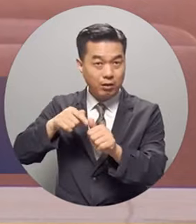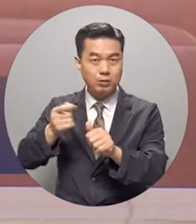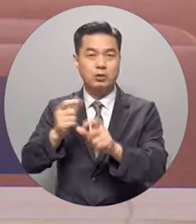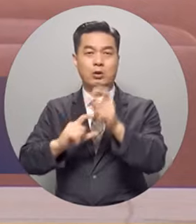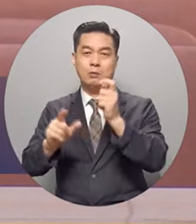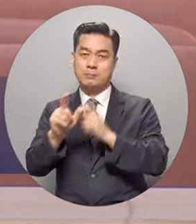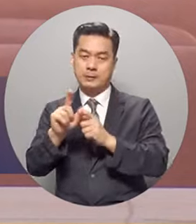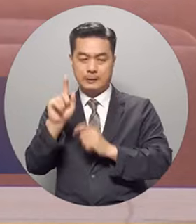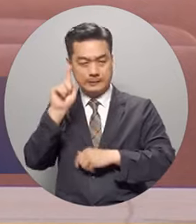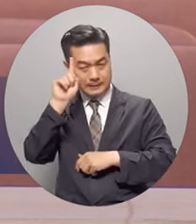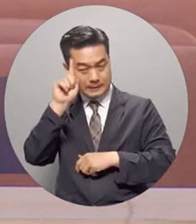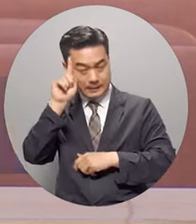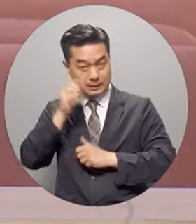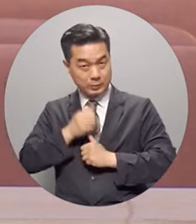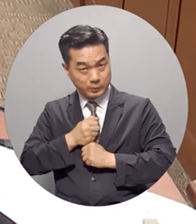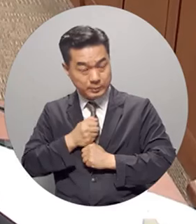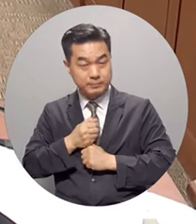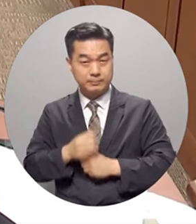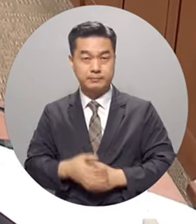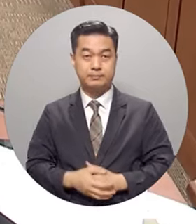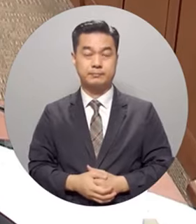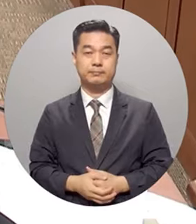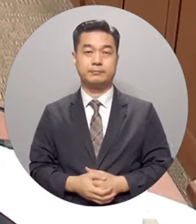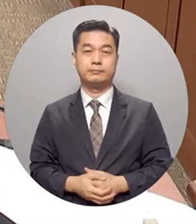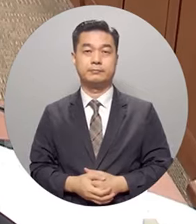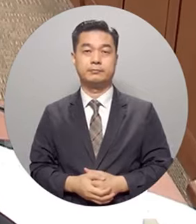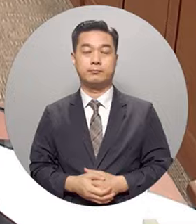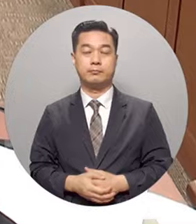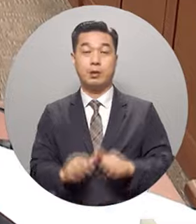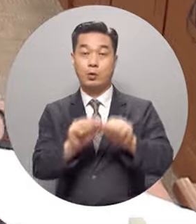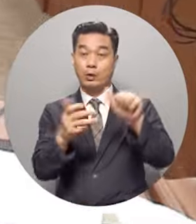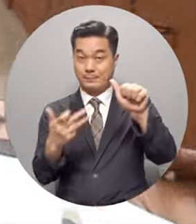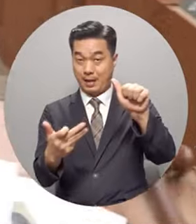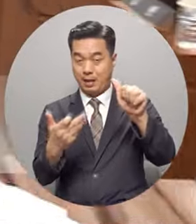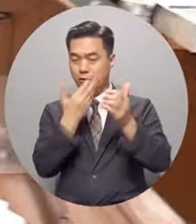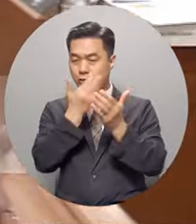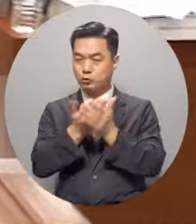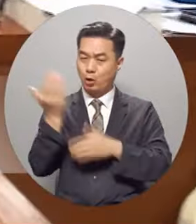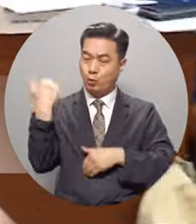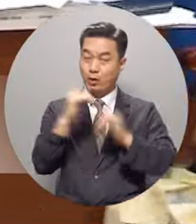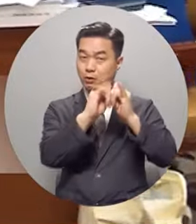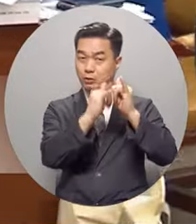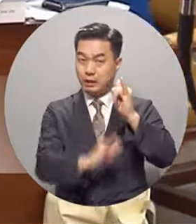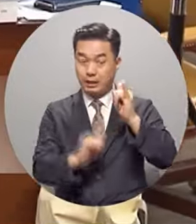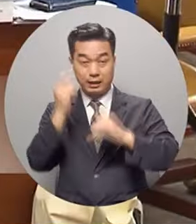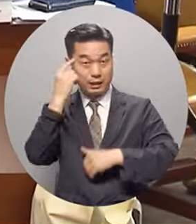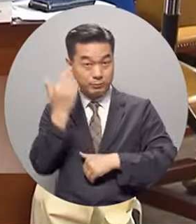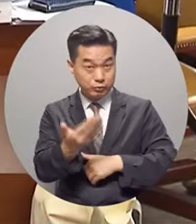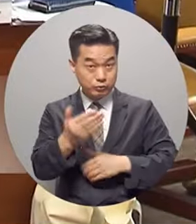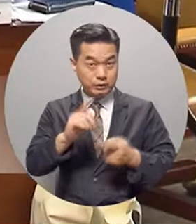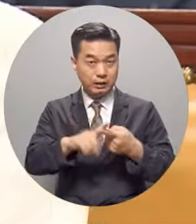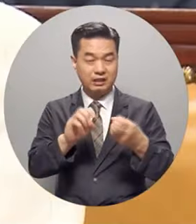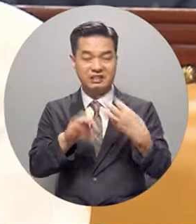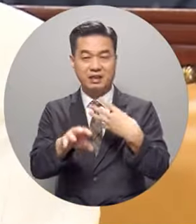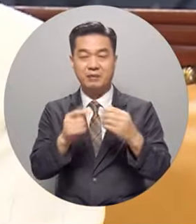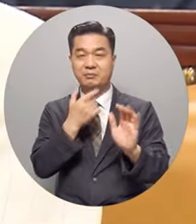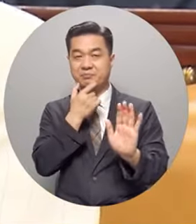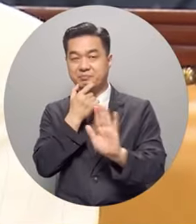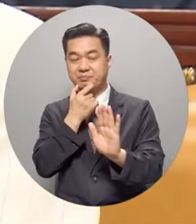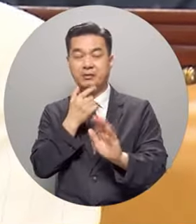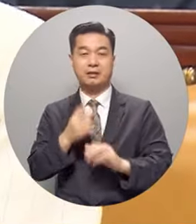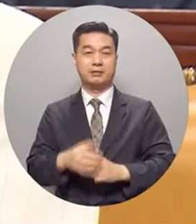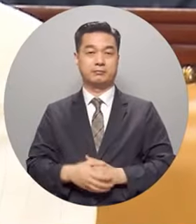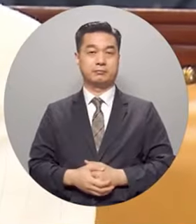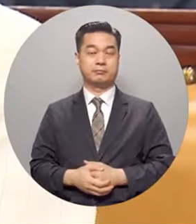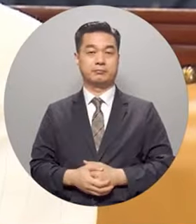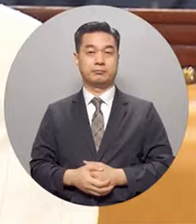운동에 조금 더 신경을 네네. 쓰겠습니다. 5.18 등 주요 과거사에 대한 입장을 묻는 질문은 즉답을 피했습니다. 국가가